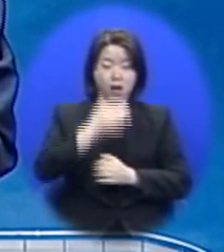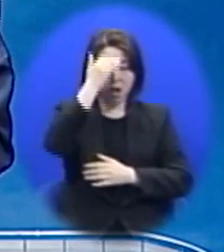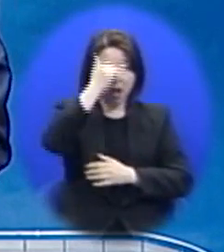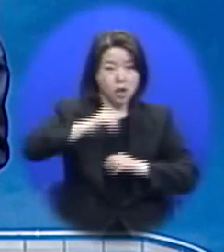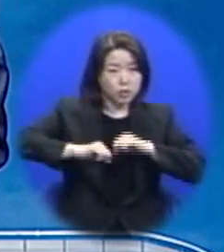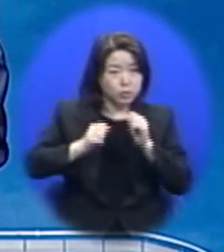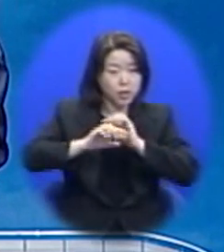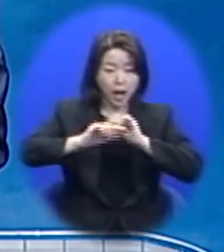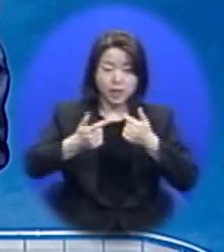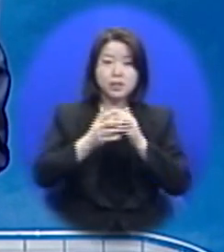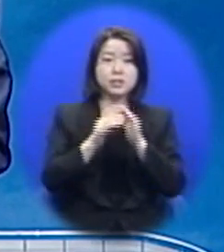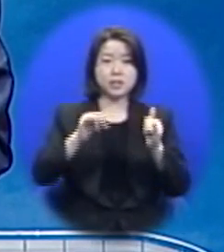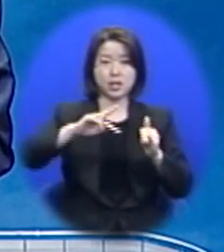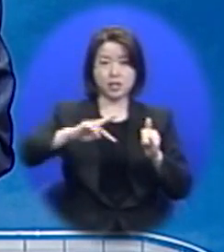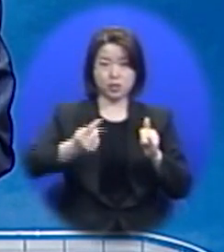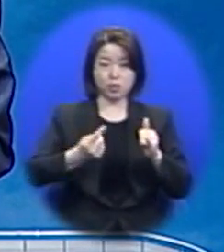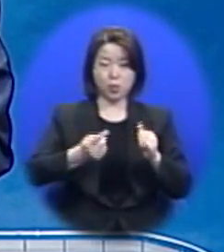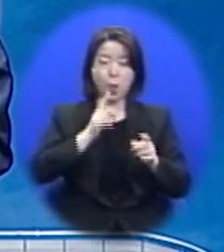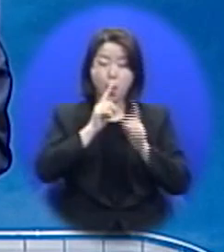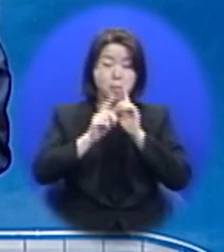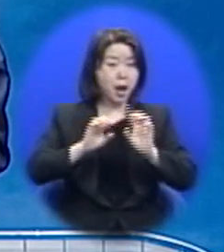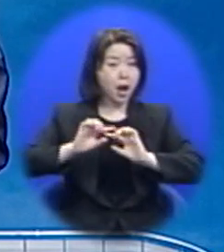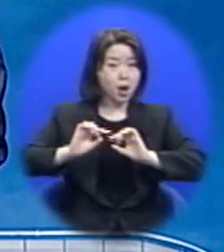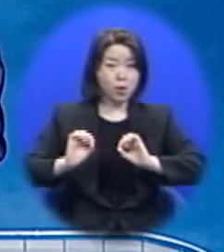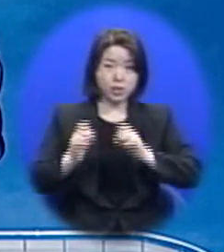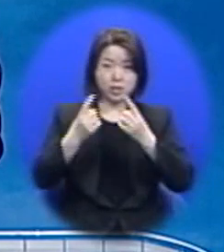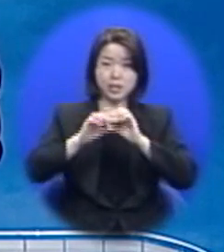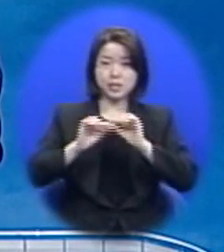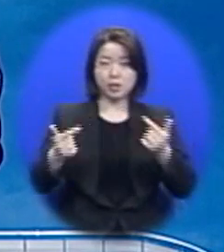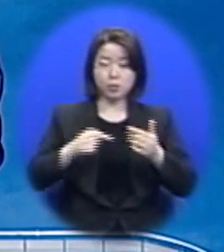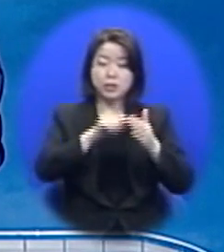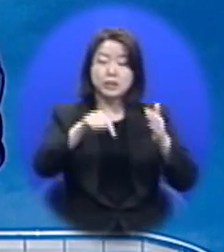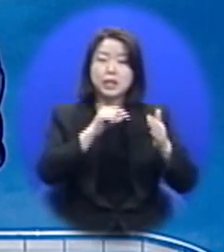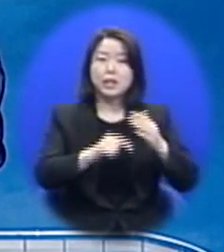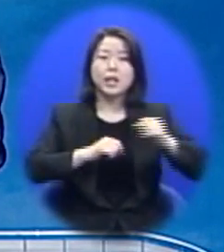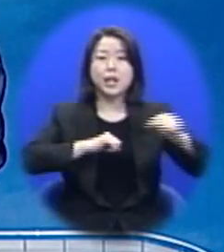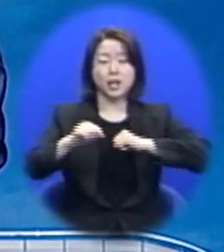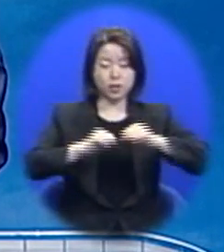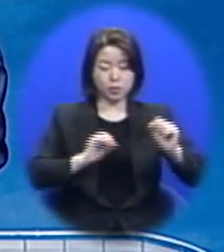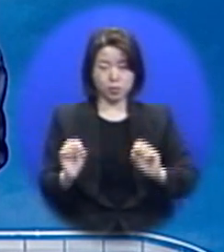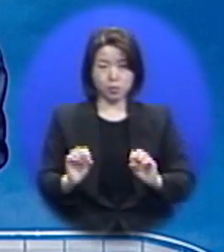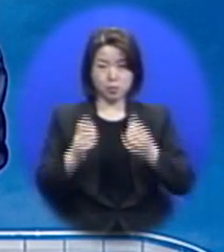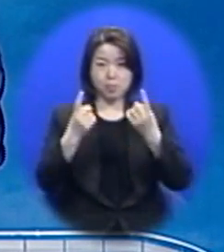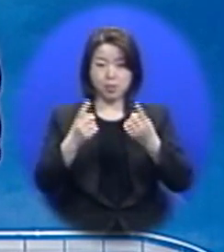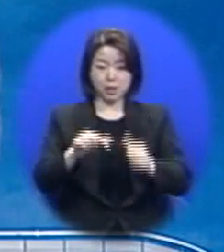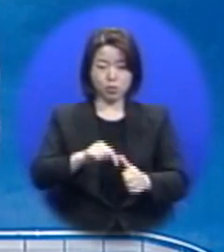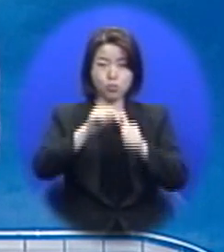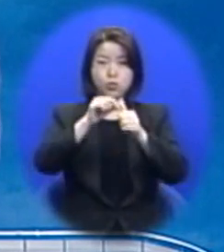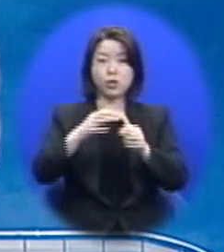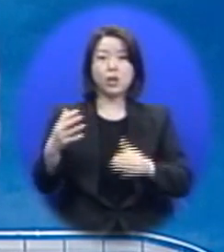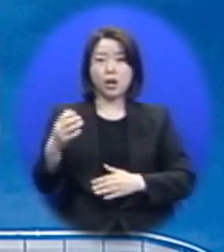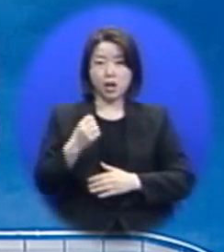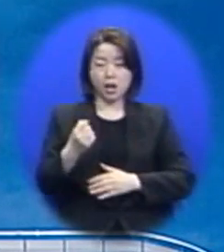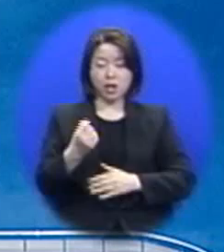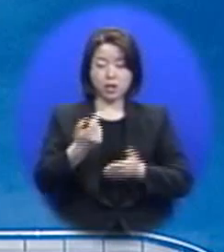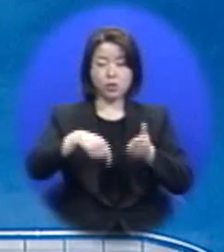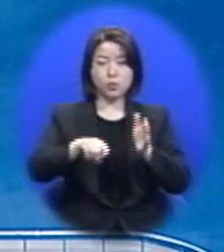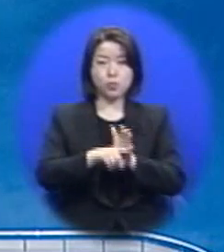자라도 말로 말미암지 않고 그 아내의 행위로 말미암아 구원을 얻게 하려 합니다.